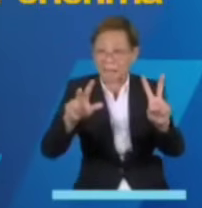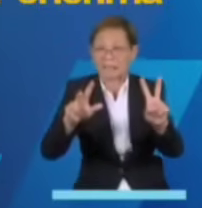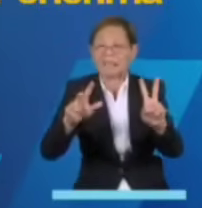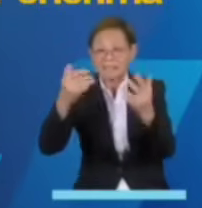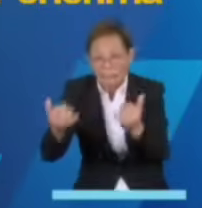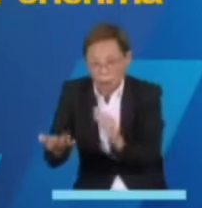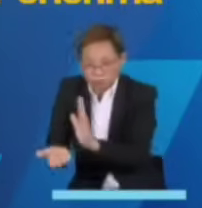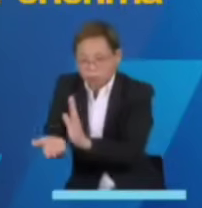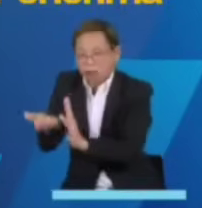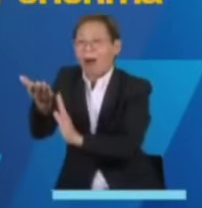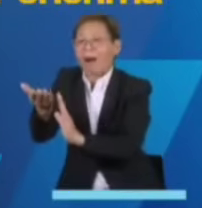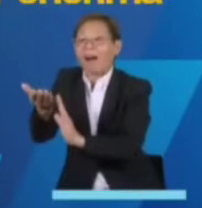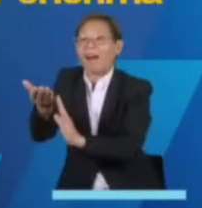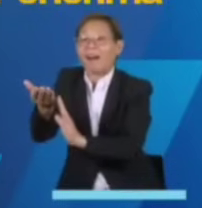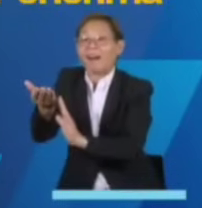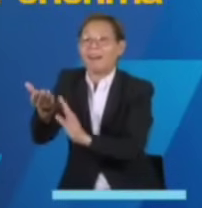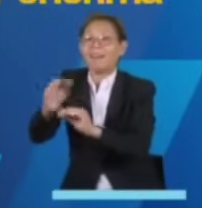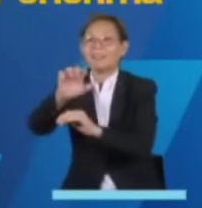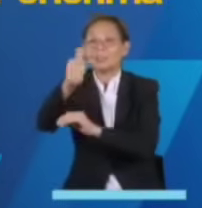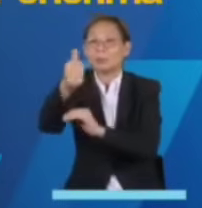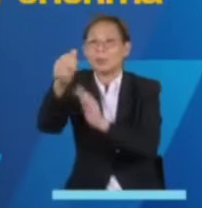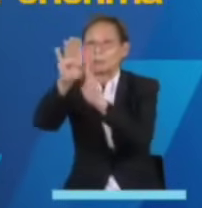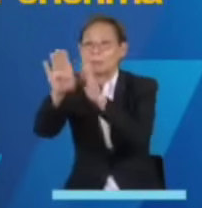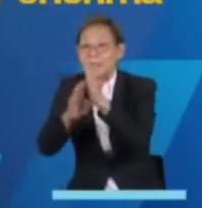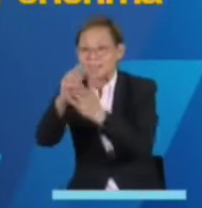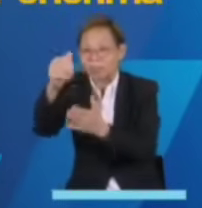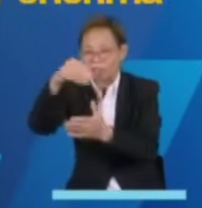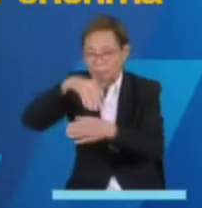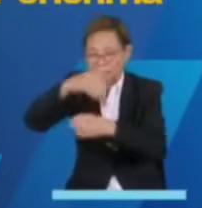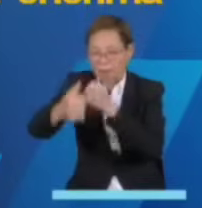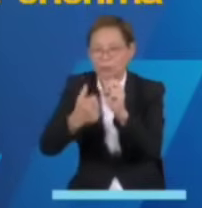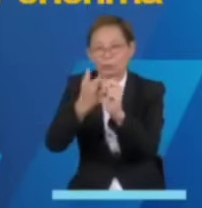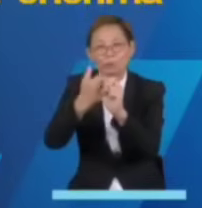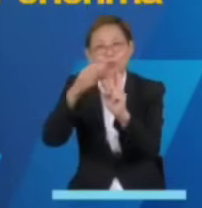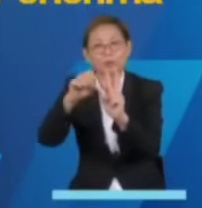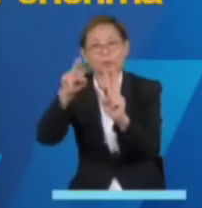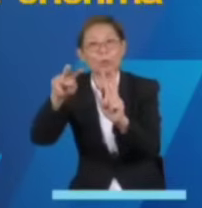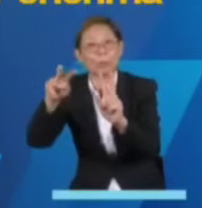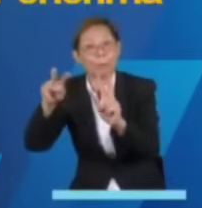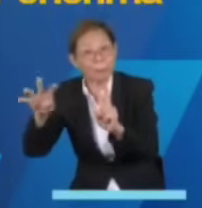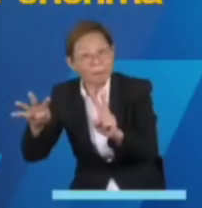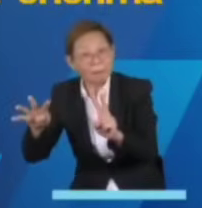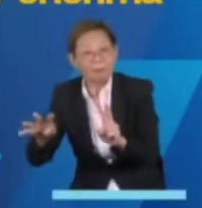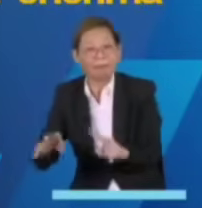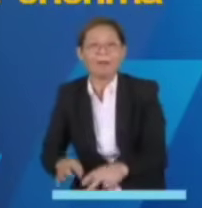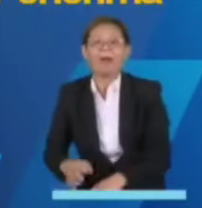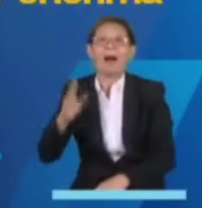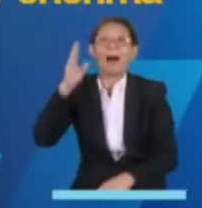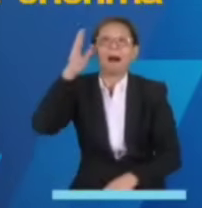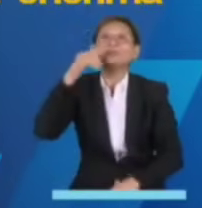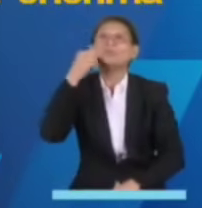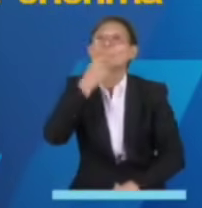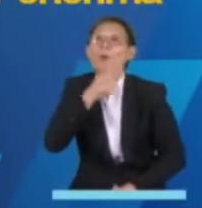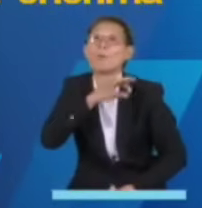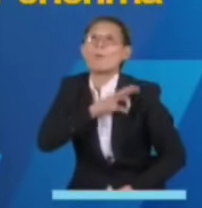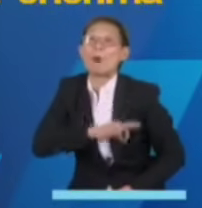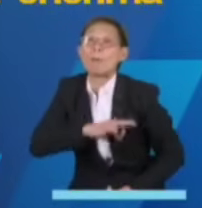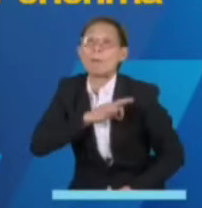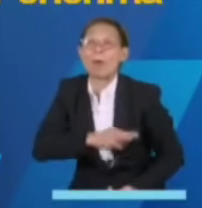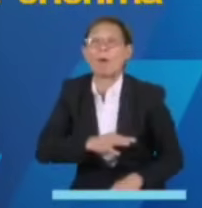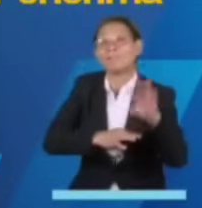2023 kepada RM10 bilion 2024, yang akan memberi manfaat